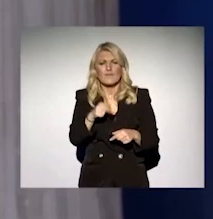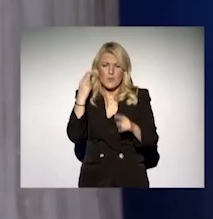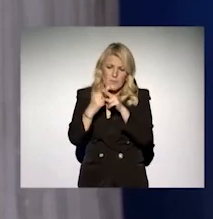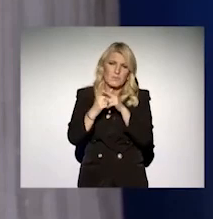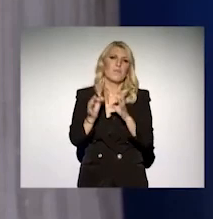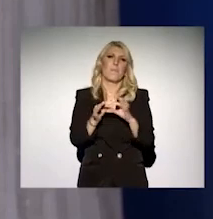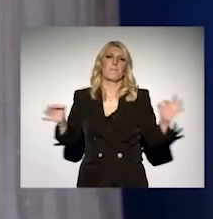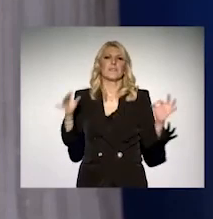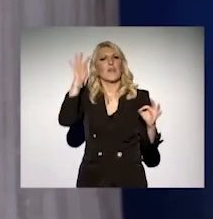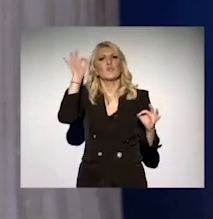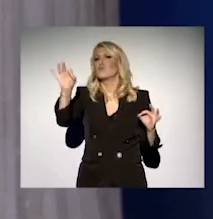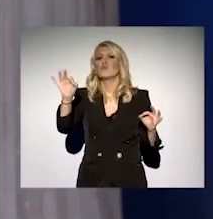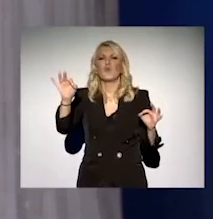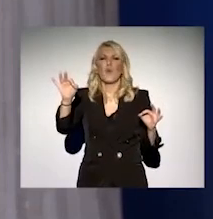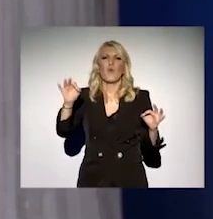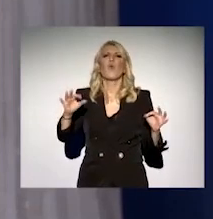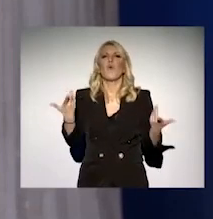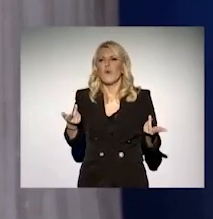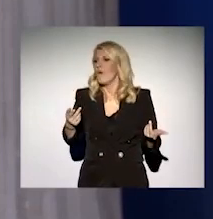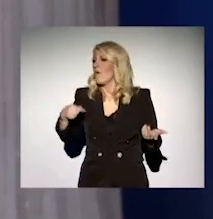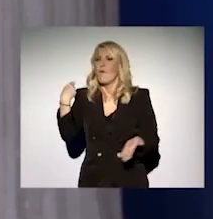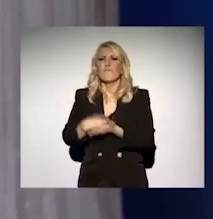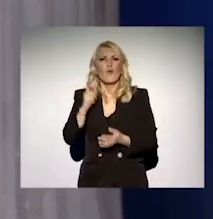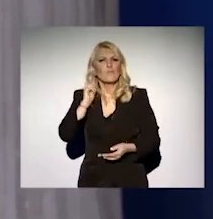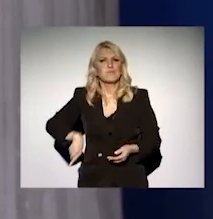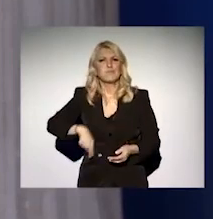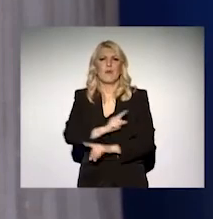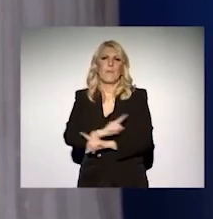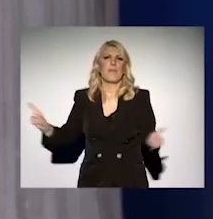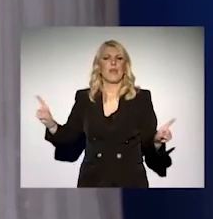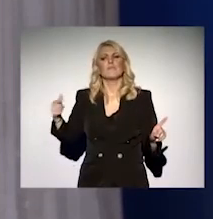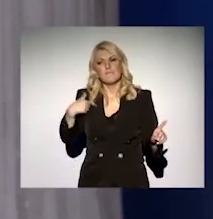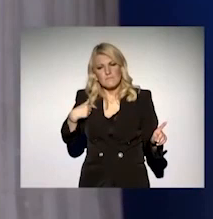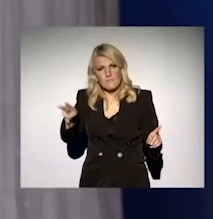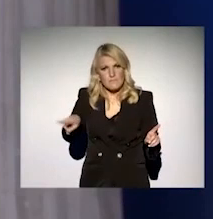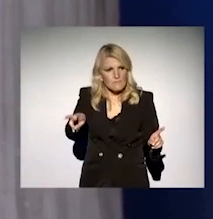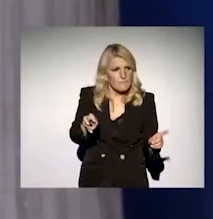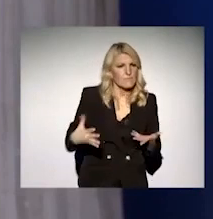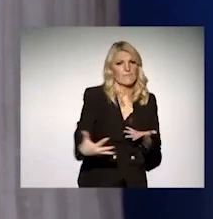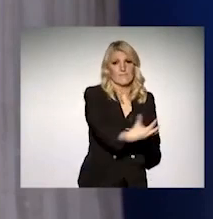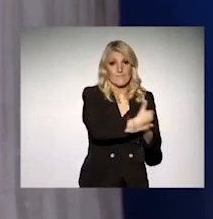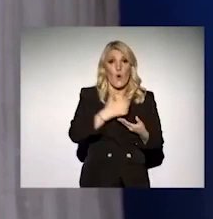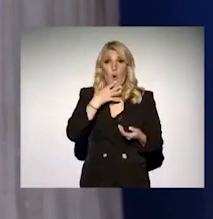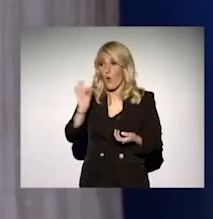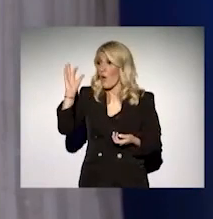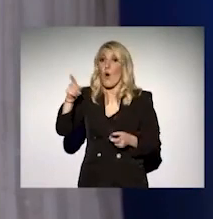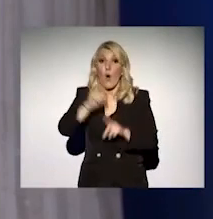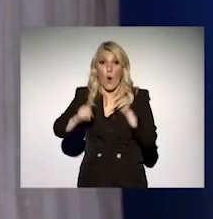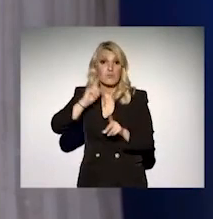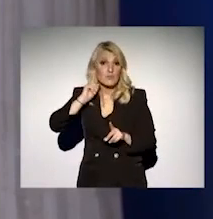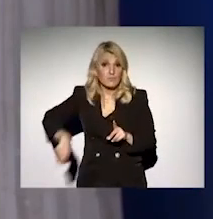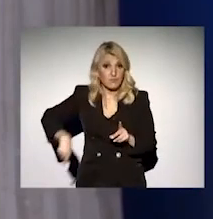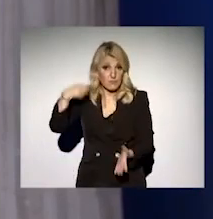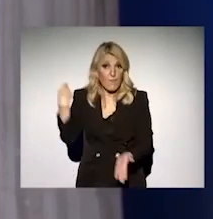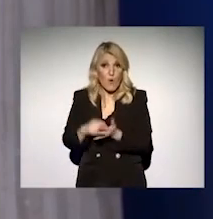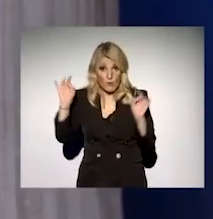Άρα λοιπόν δεν νομίζω ότι μπορεί κάποιος να περιμένει από την ίδια στρατηγική να φέρει ένα διαφορετικό αποτέλεσμα, αλλά